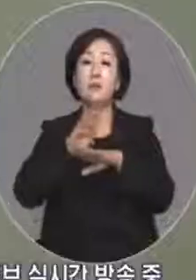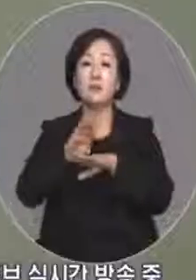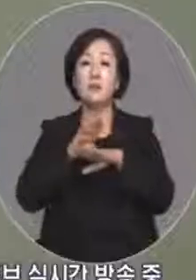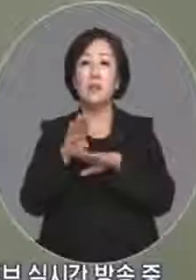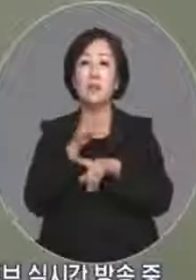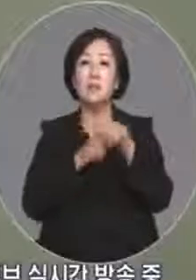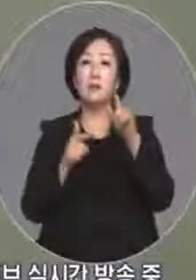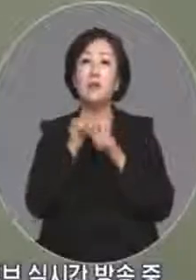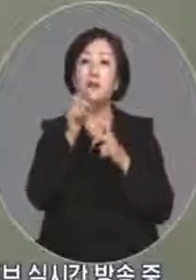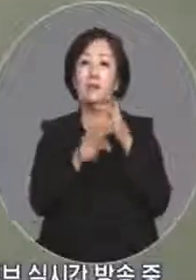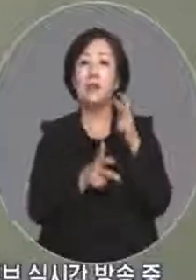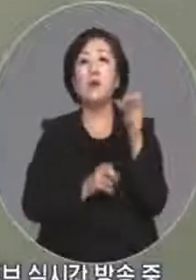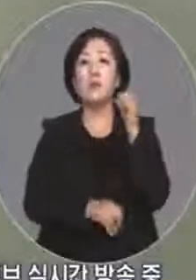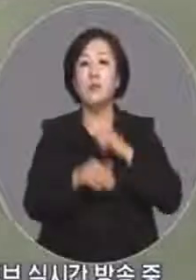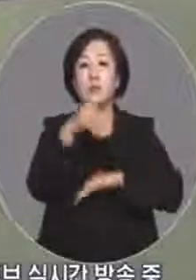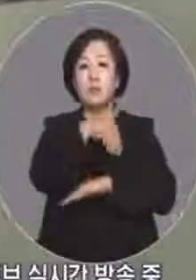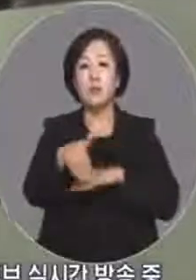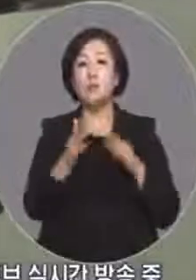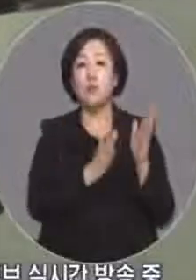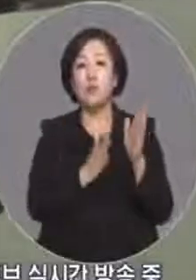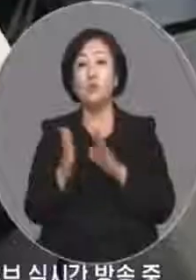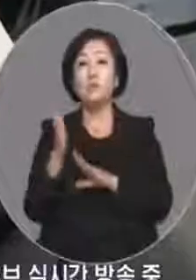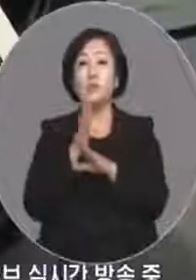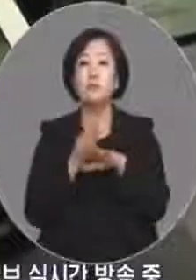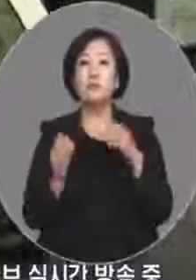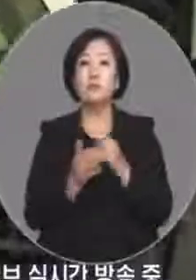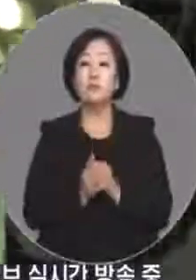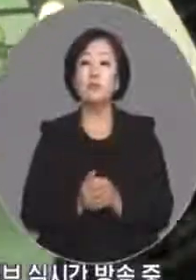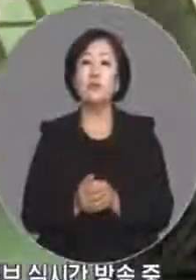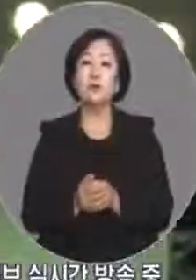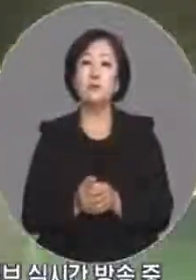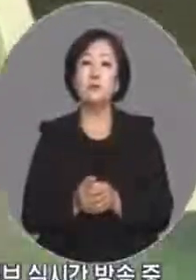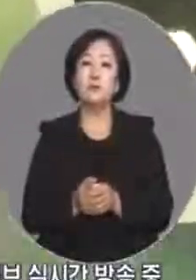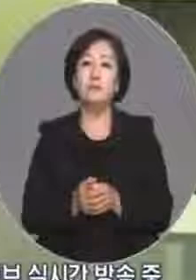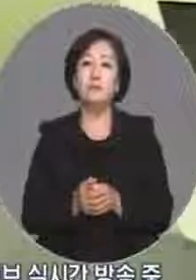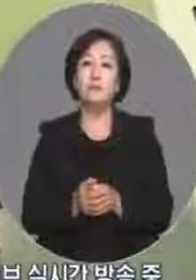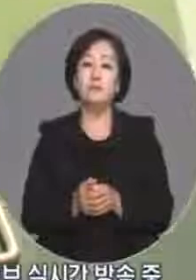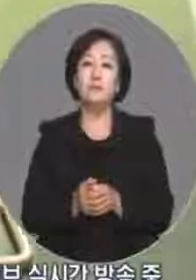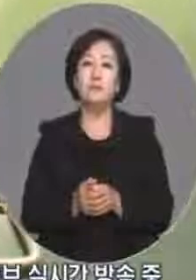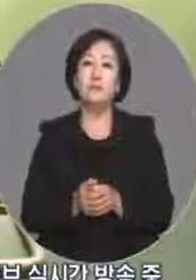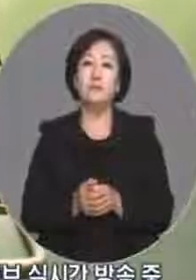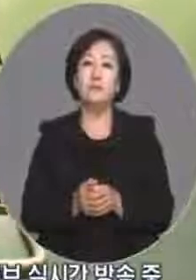등 미래산업 기반도 착실히 다지고 있습니다. UBC 뉴스 김예은입니다.